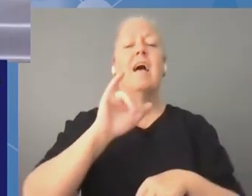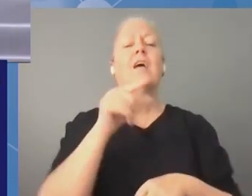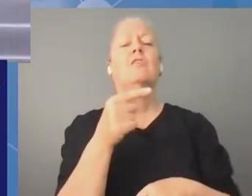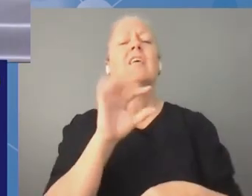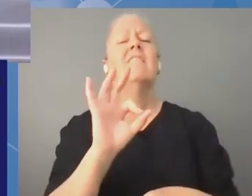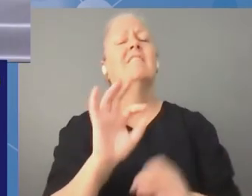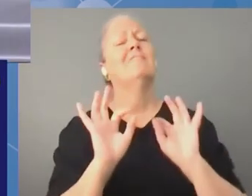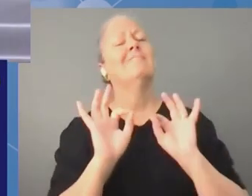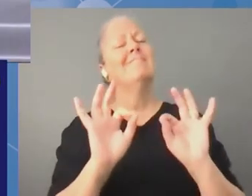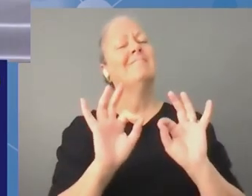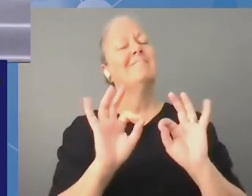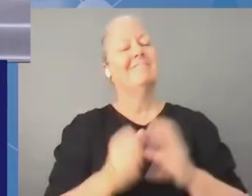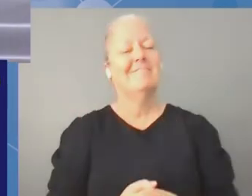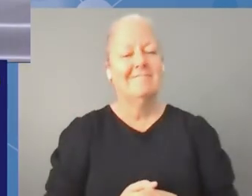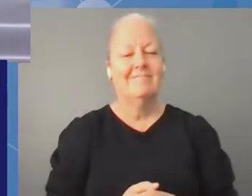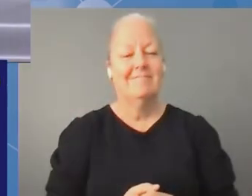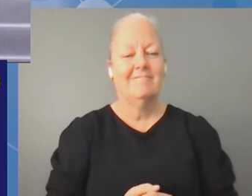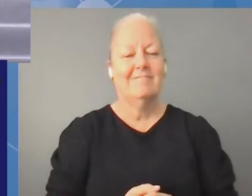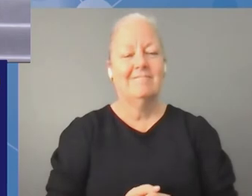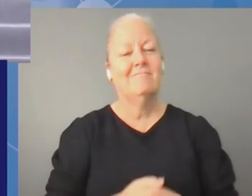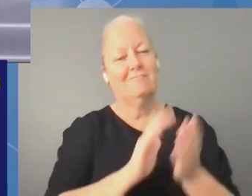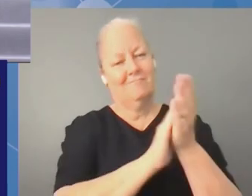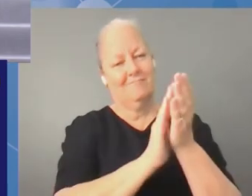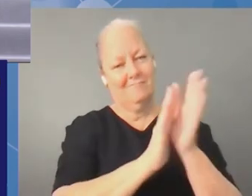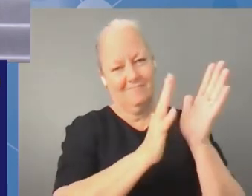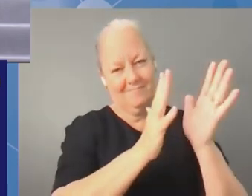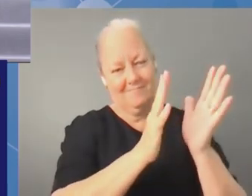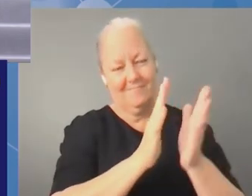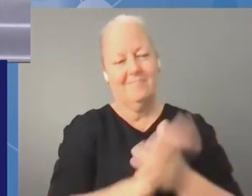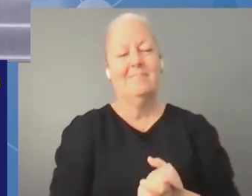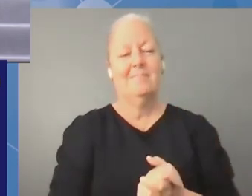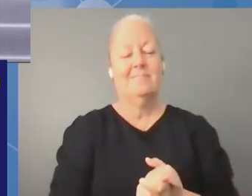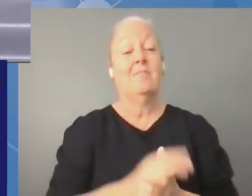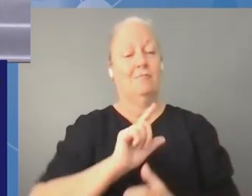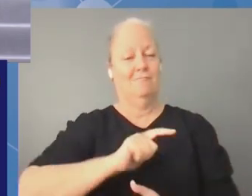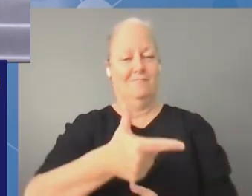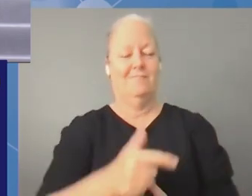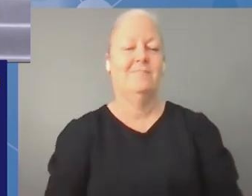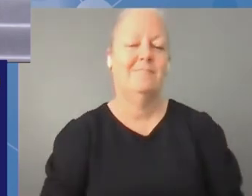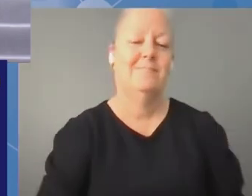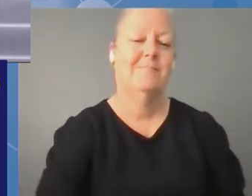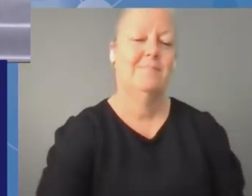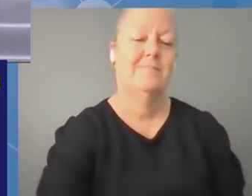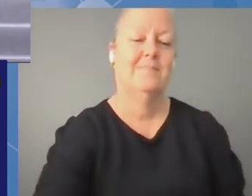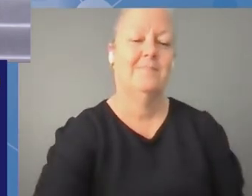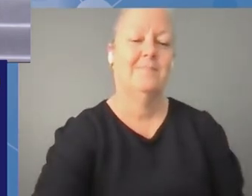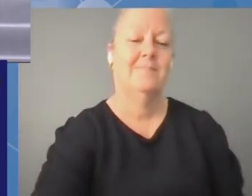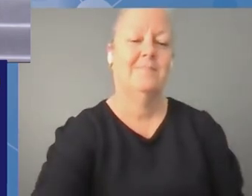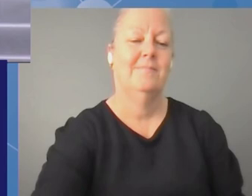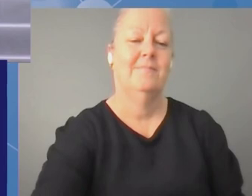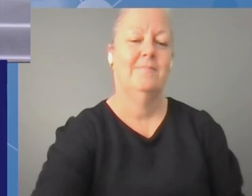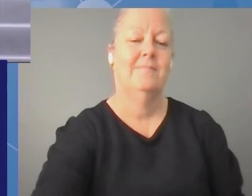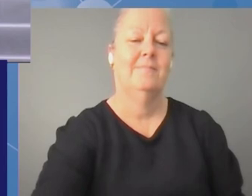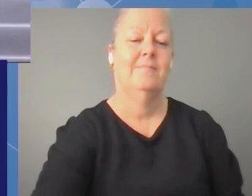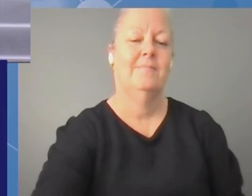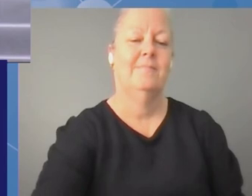的论坛，让这些数码分会的吧会更好的更有利的这个交流思